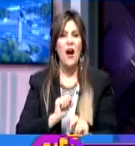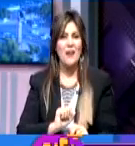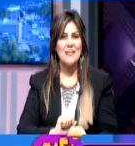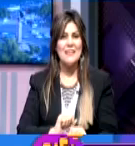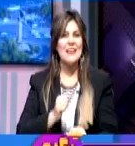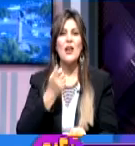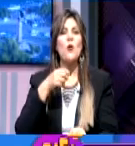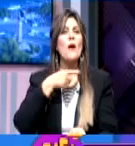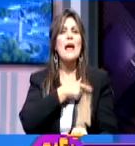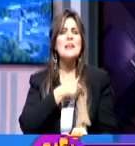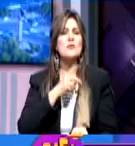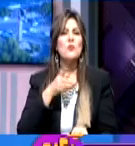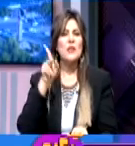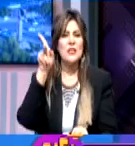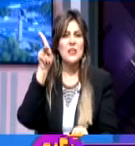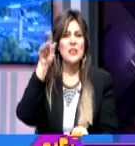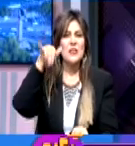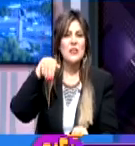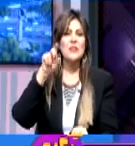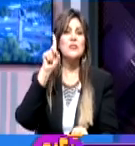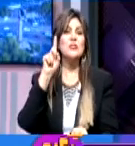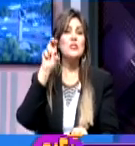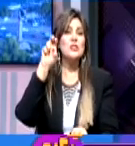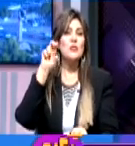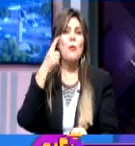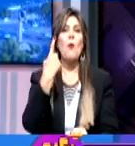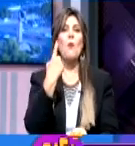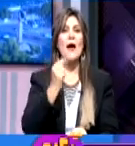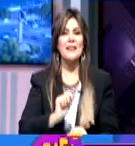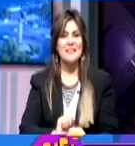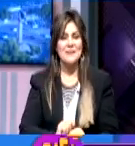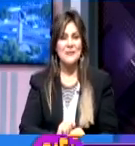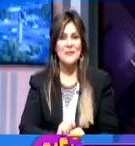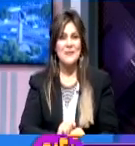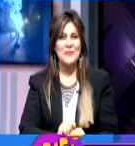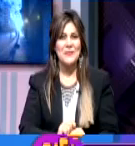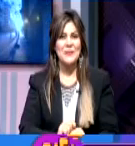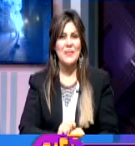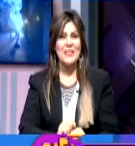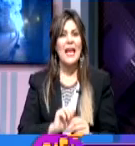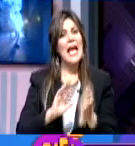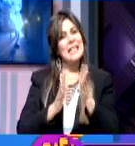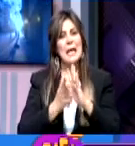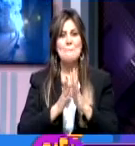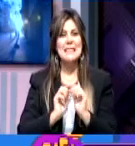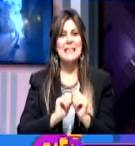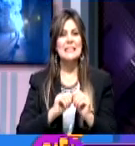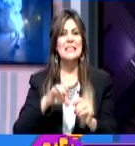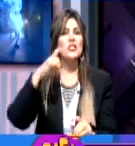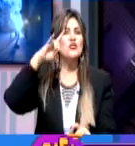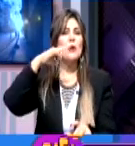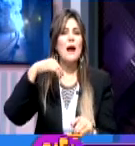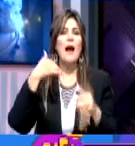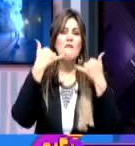ممتاز علشان ما يبقاش فيه. ما هو من عيوب التحول الرقمي ان السيستم وقع. أيوة. النهارده الشبكه